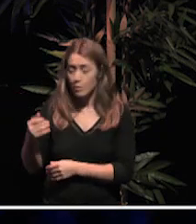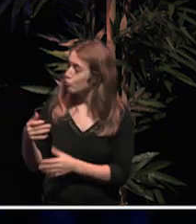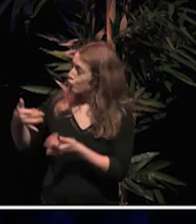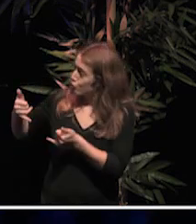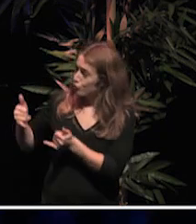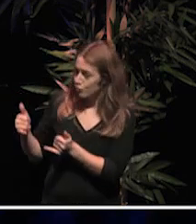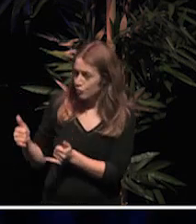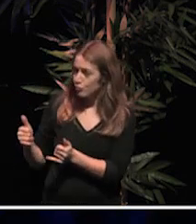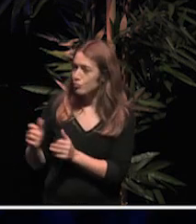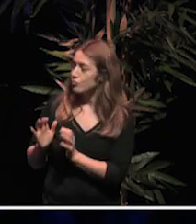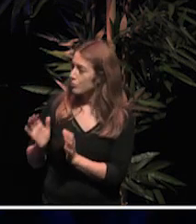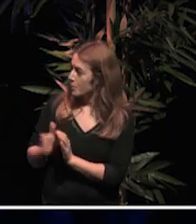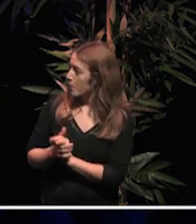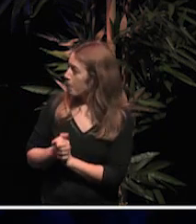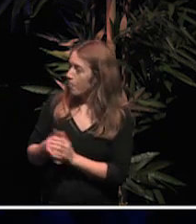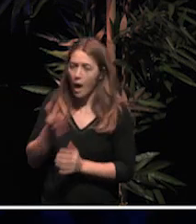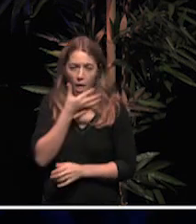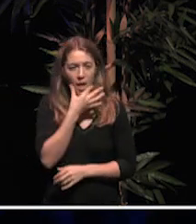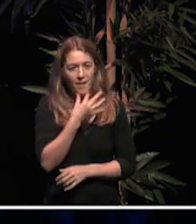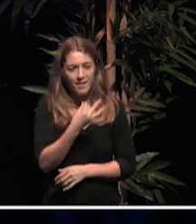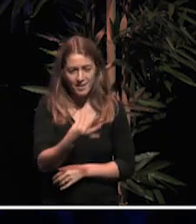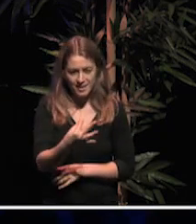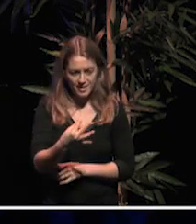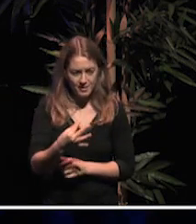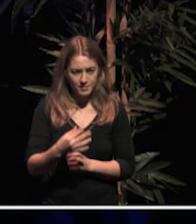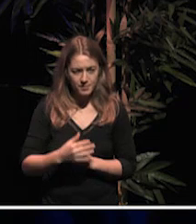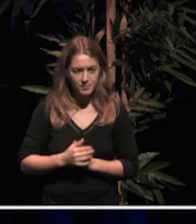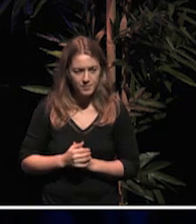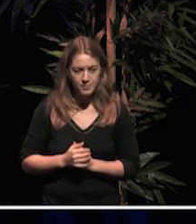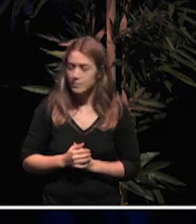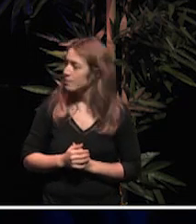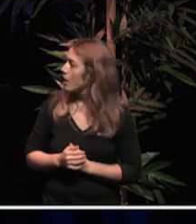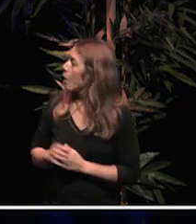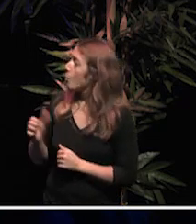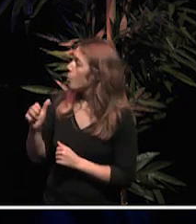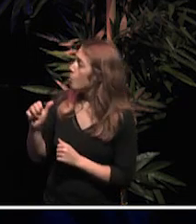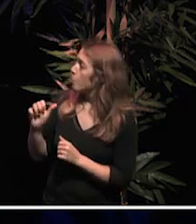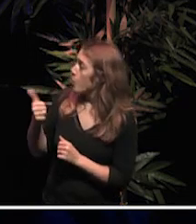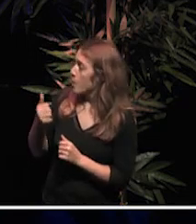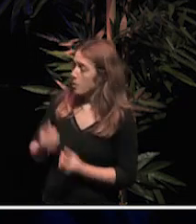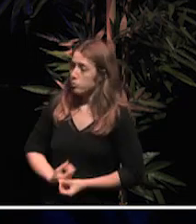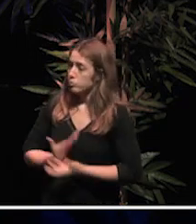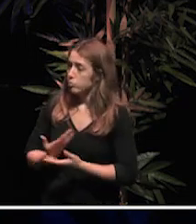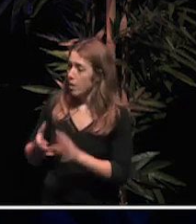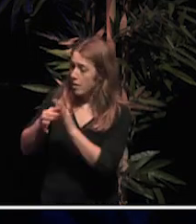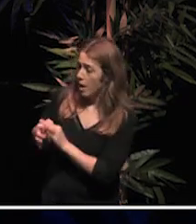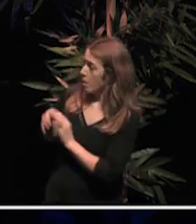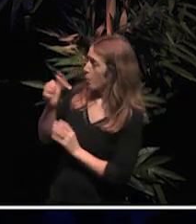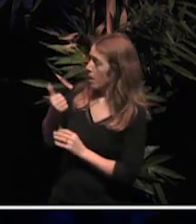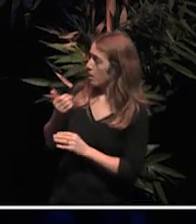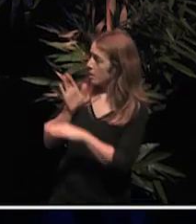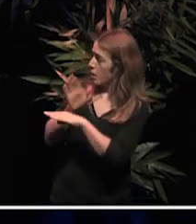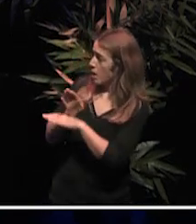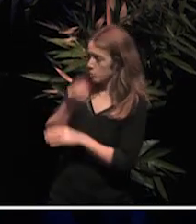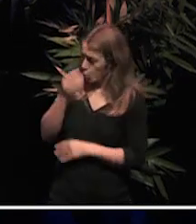mettez-vous à votre aise. Un petit mot déjà sur ce qui s'est dit avant. Extrêmement touchant.